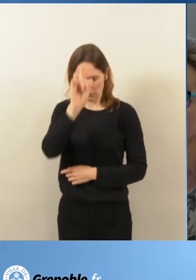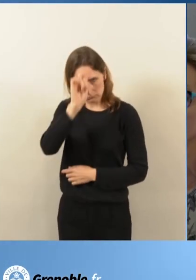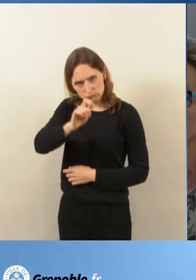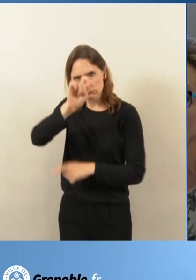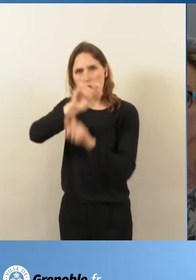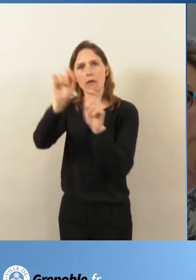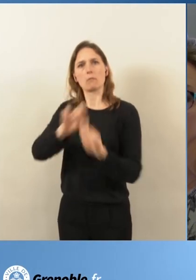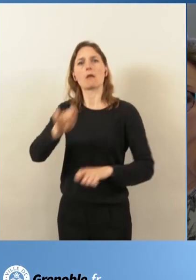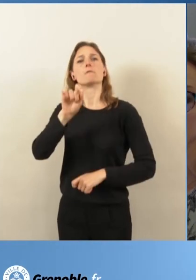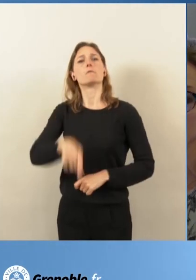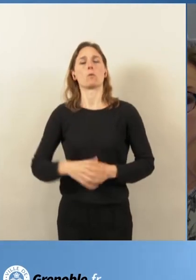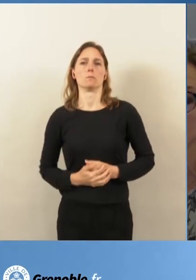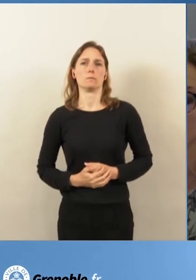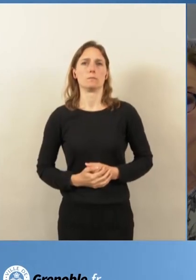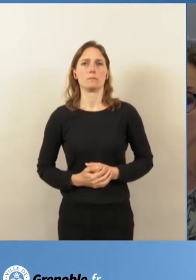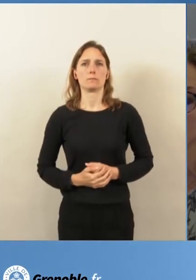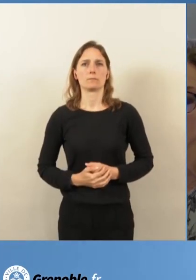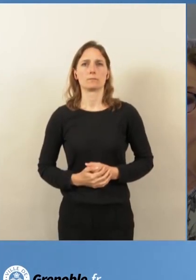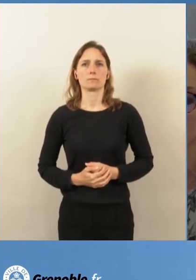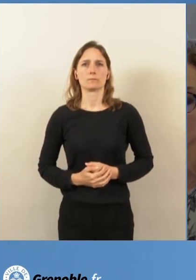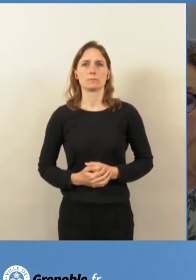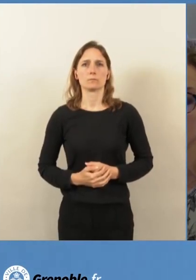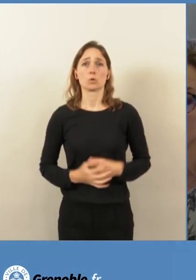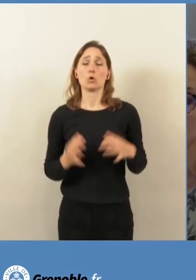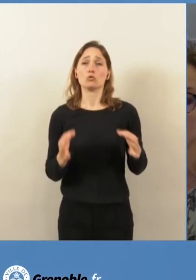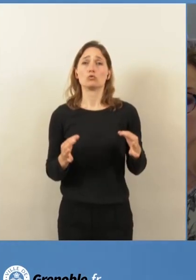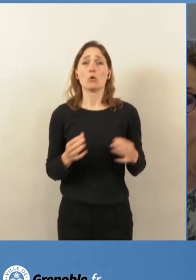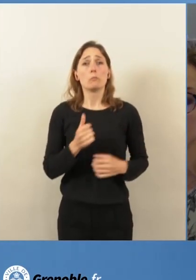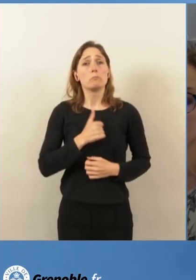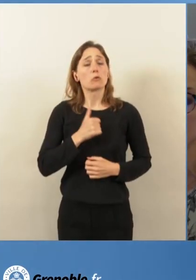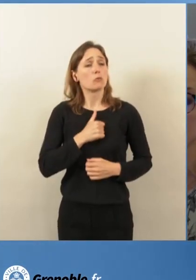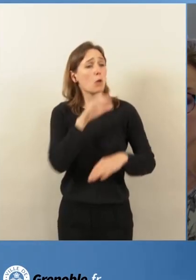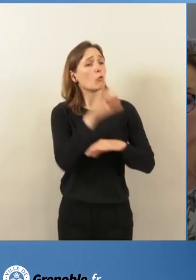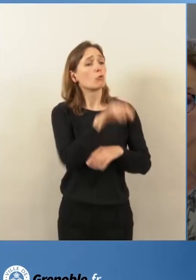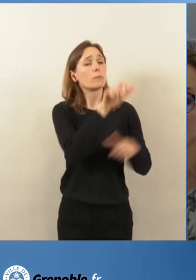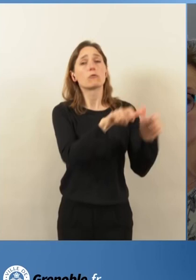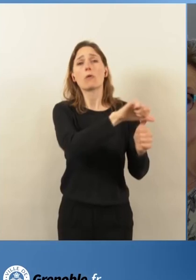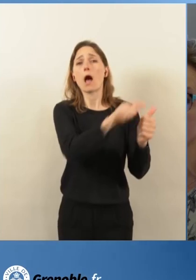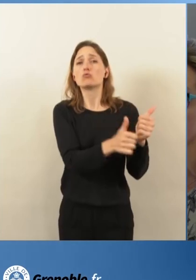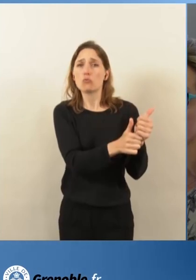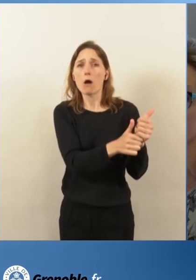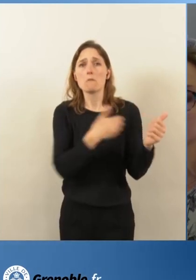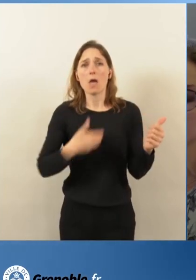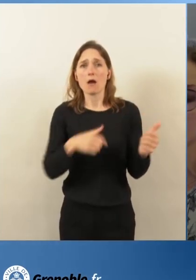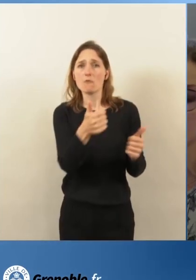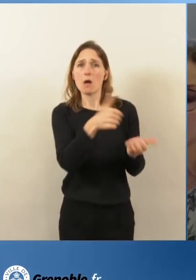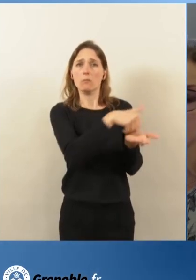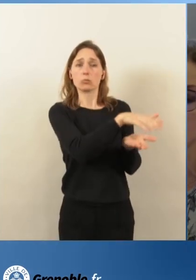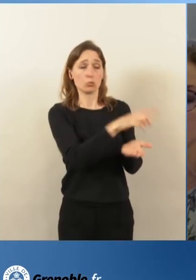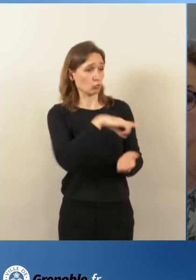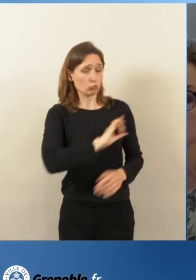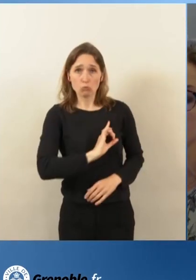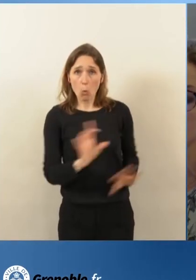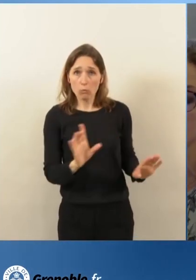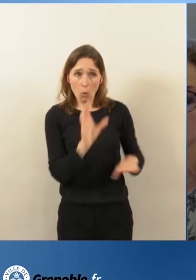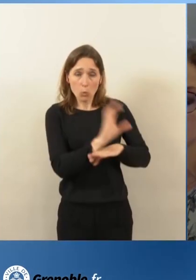infligez aujourd'hui nous n'avons évidemment rien de personnel à l'égard des adjoints au maire que vous bannissez et d'ailleurs nous